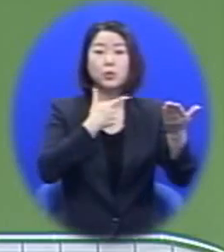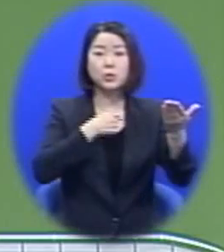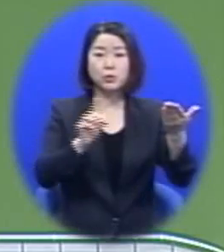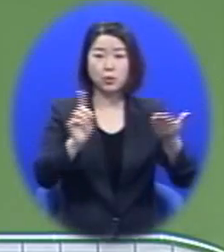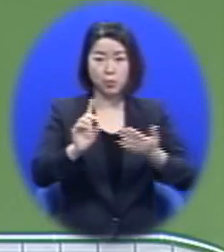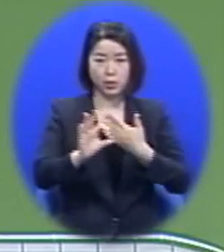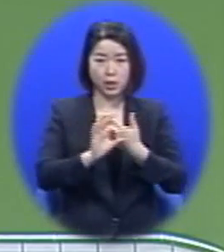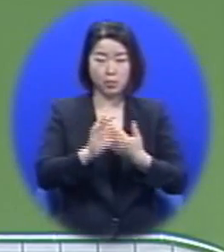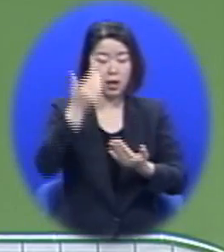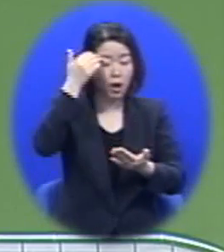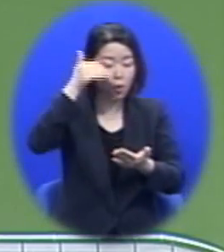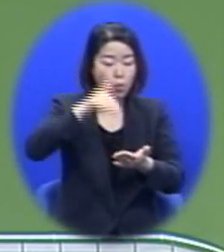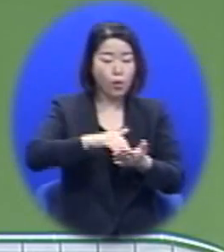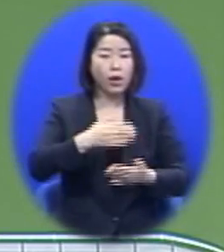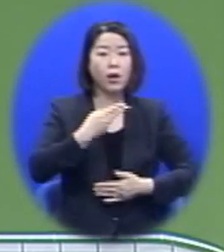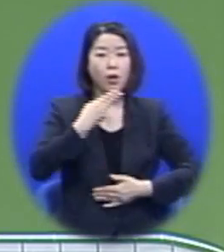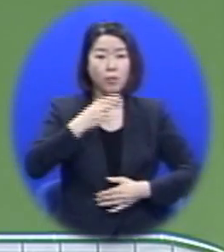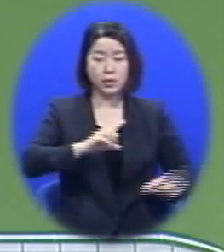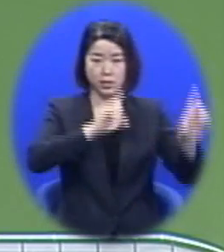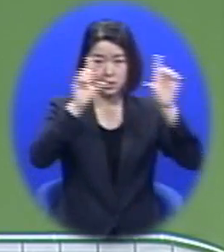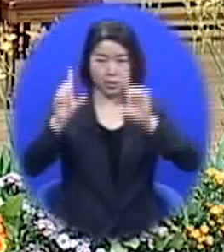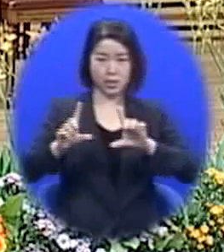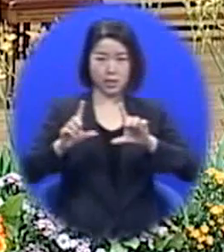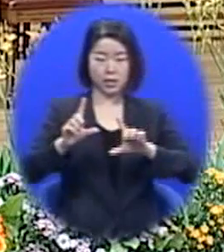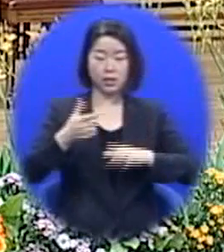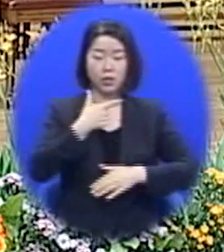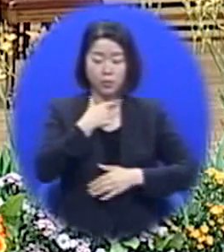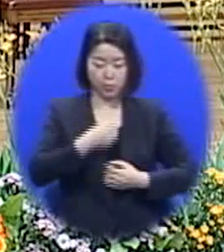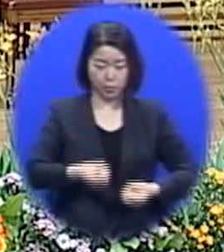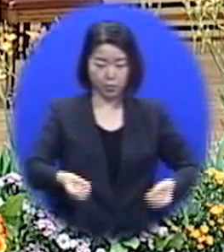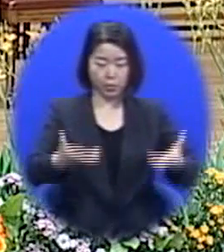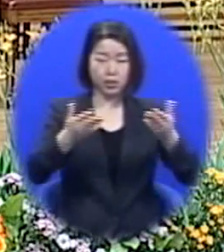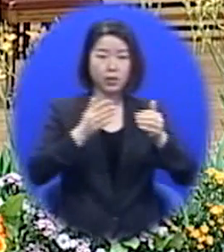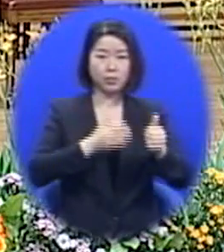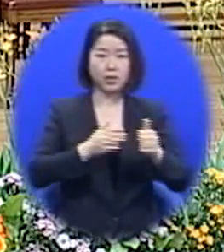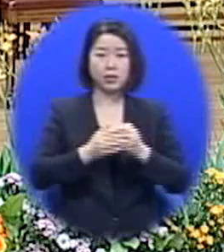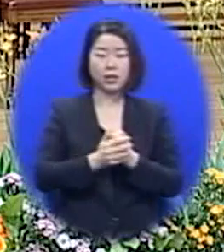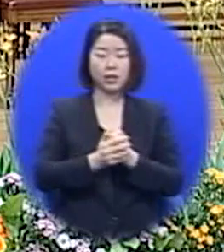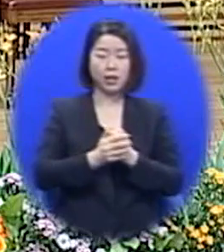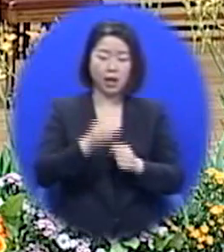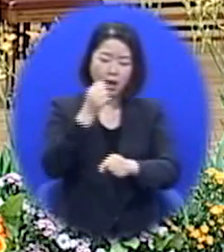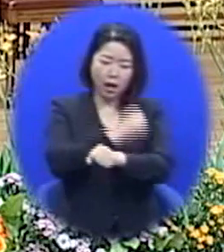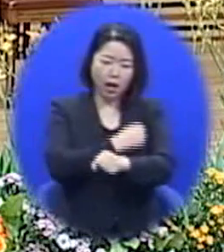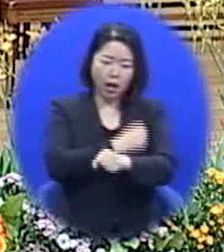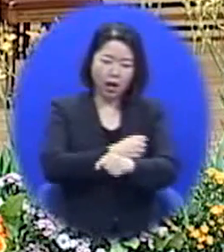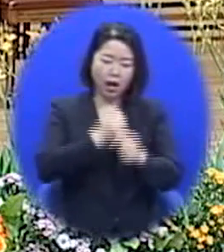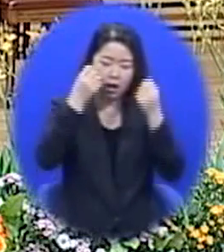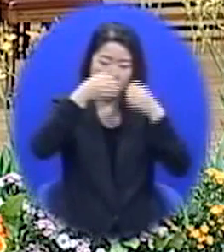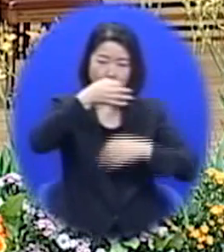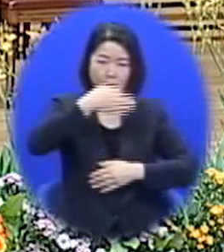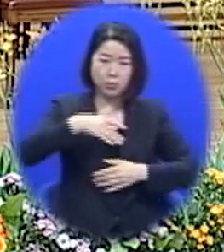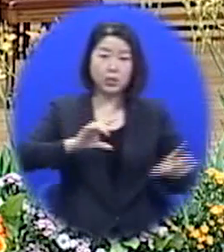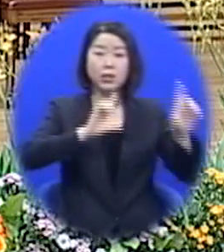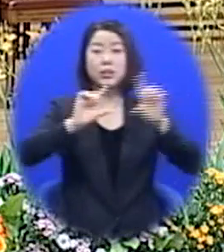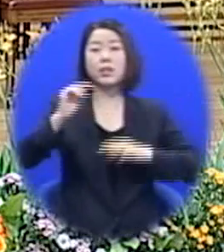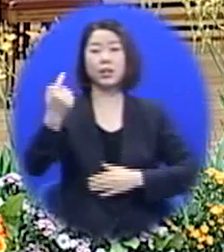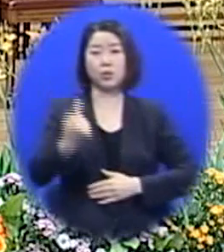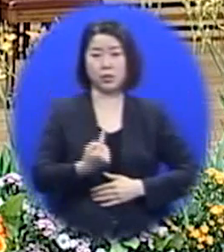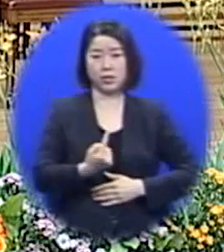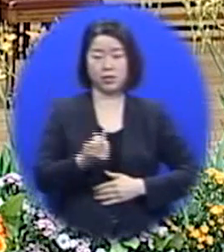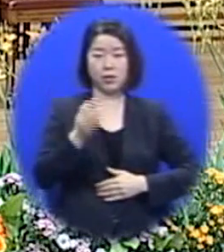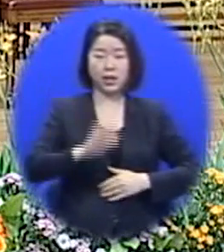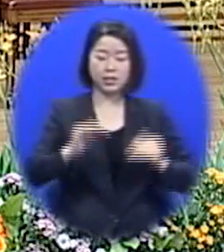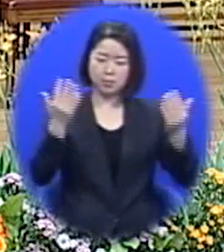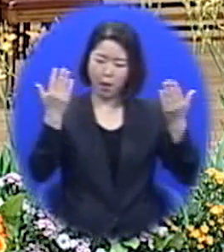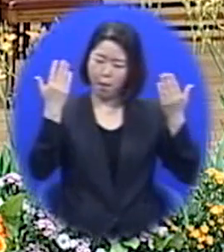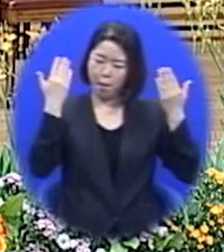없는 삶을 사시기를 축복합니다. 고생스럽게 살았고 힘들게 살았습니다. 그런데 지나고 난